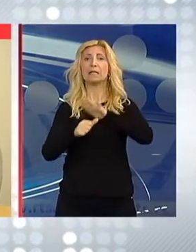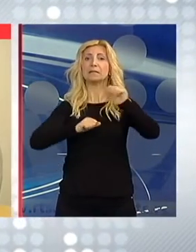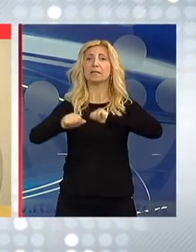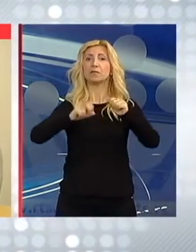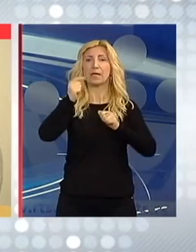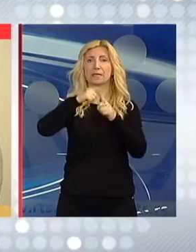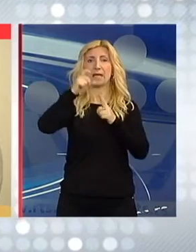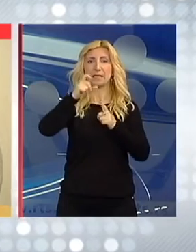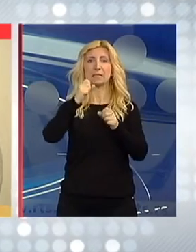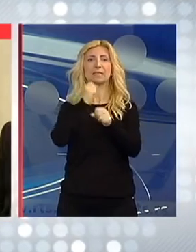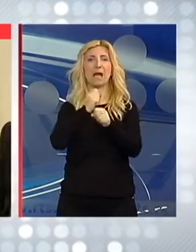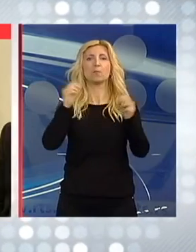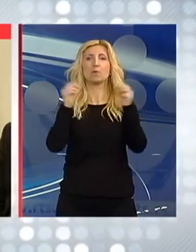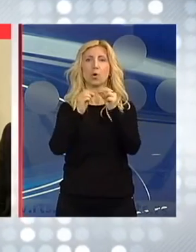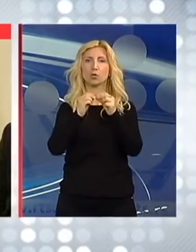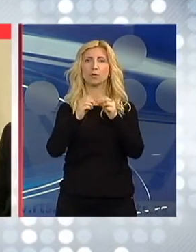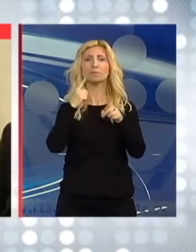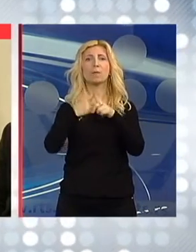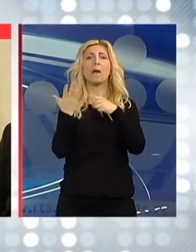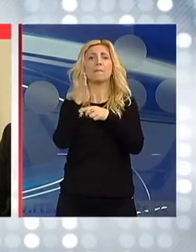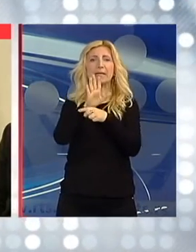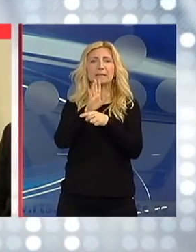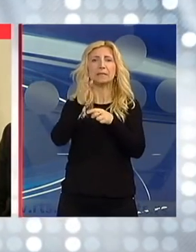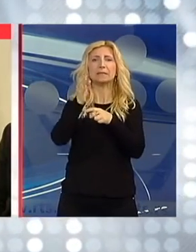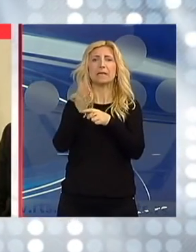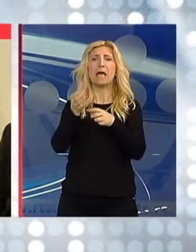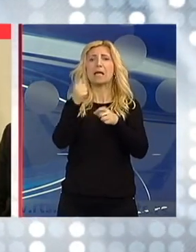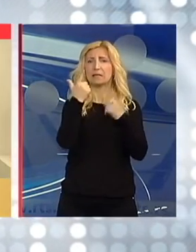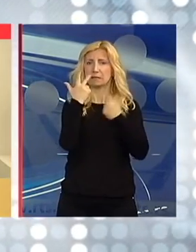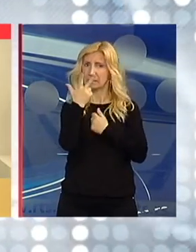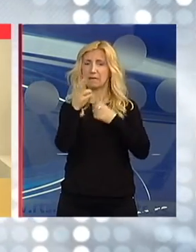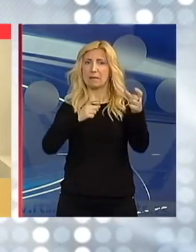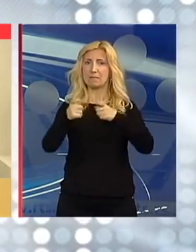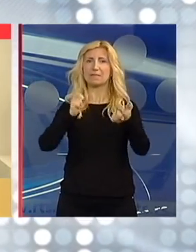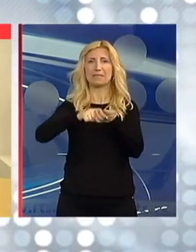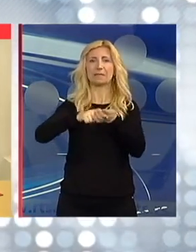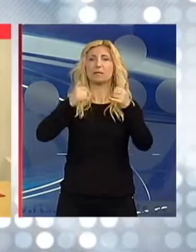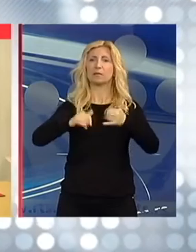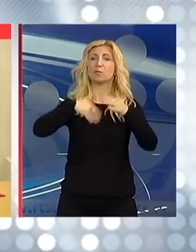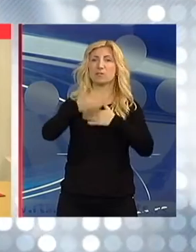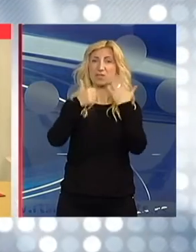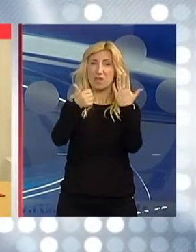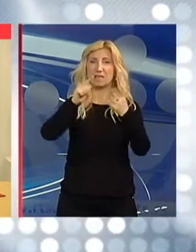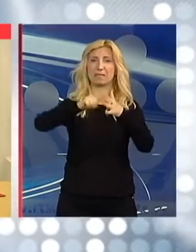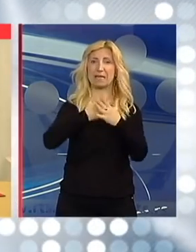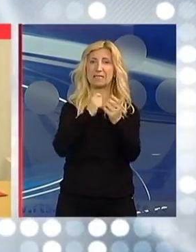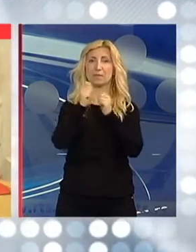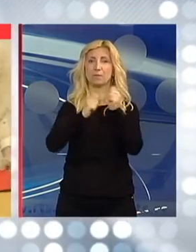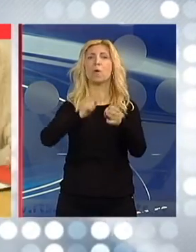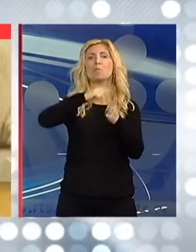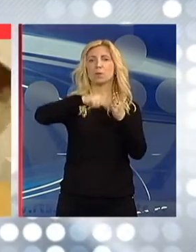Generalni direktor RTS-a Dragan Bujošević i predsjednici tri reprezentativna sindikata danas su posle 6 meseci